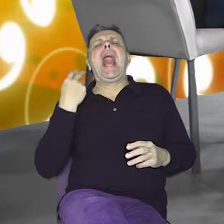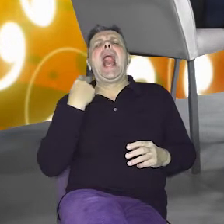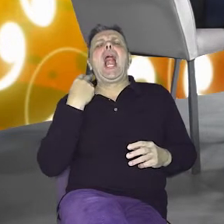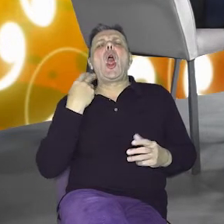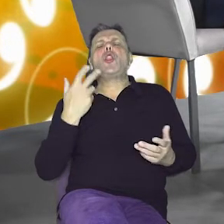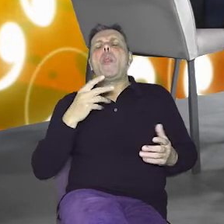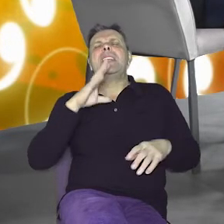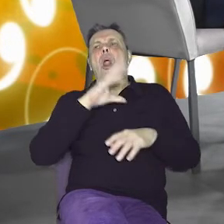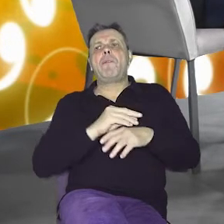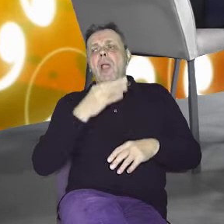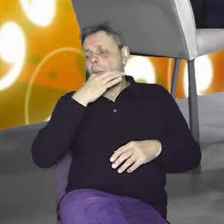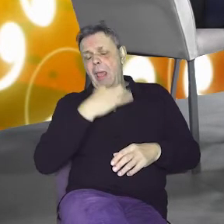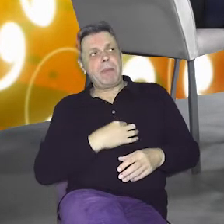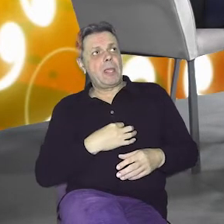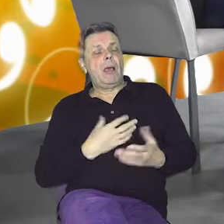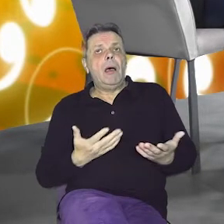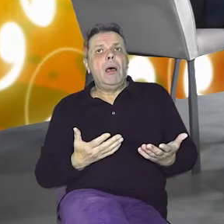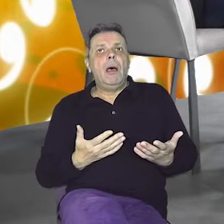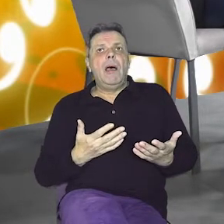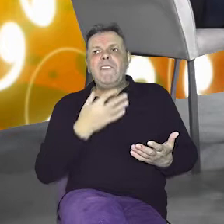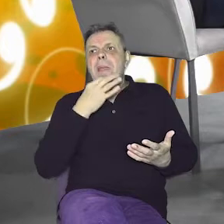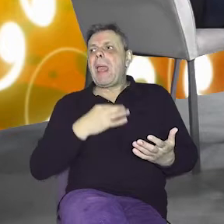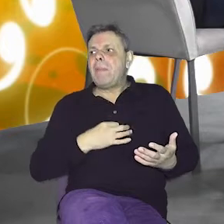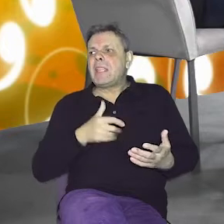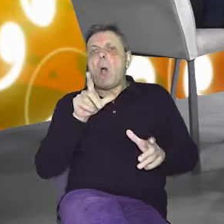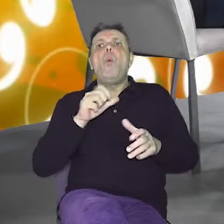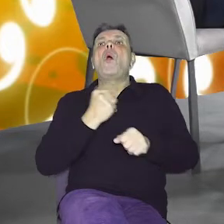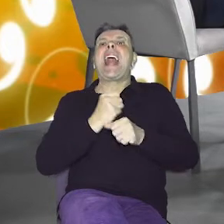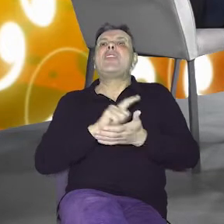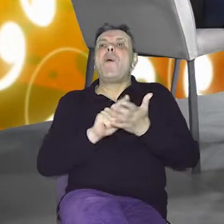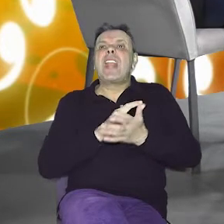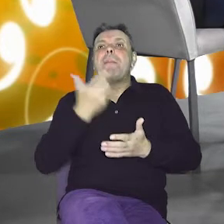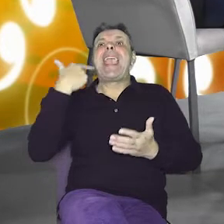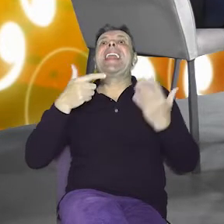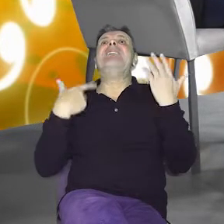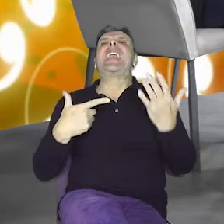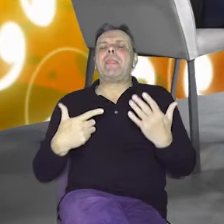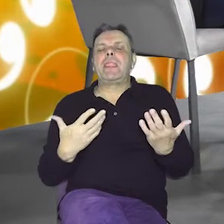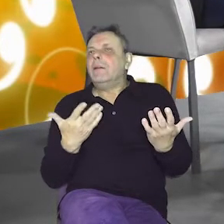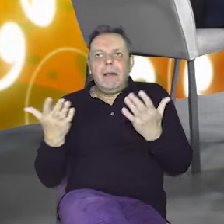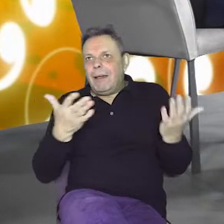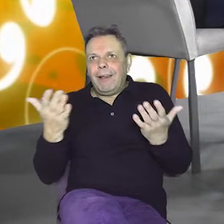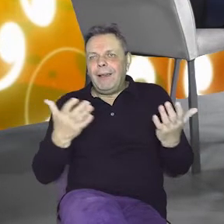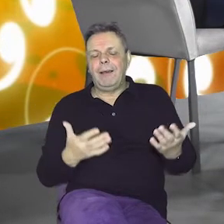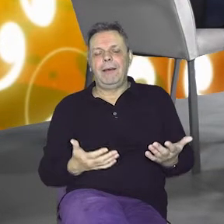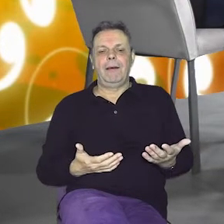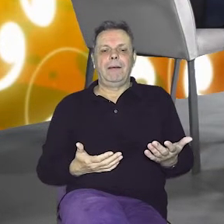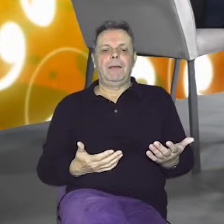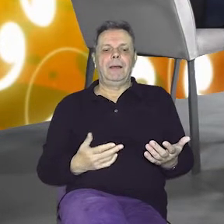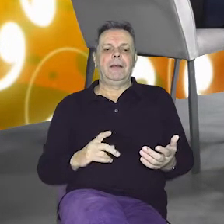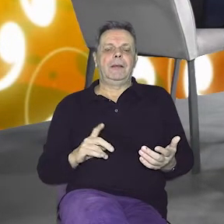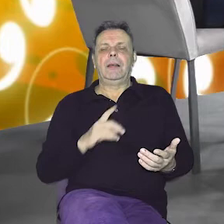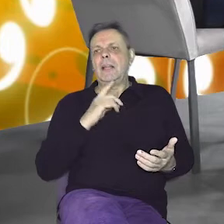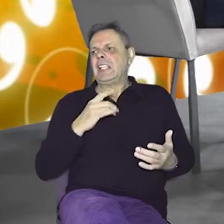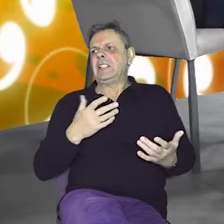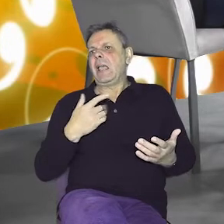London stanovnika? On me pita, pitate me u radno vrijeme ili vikendom, ne? I ja velim, pa